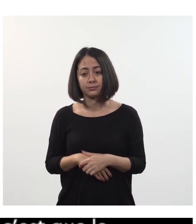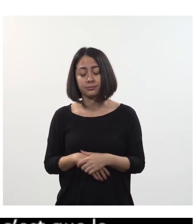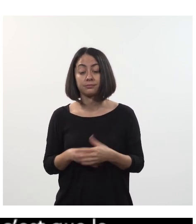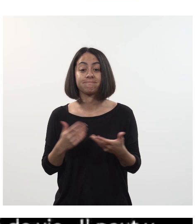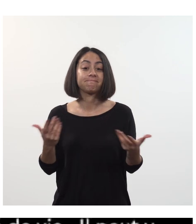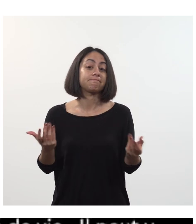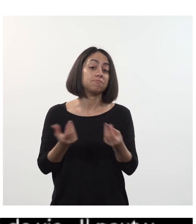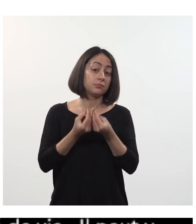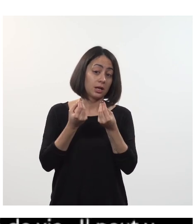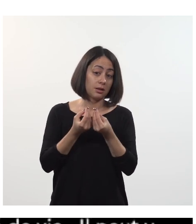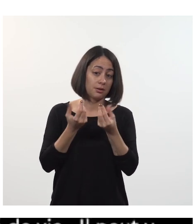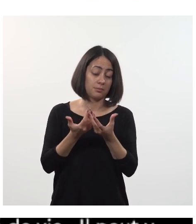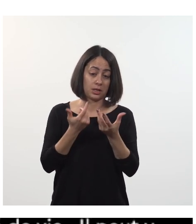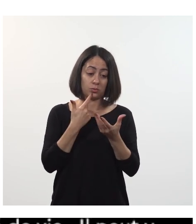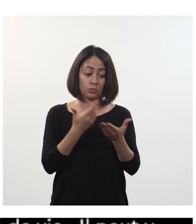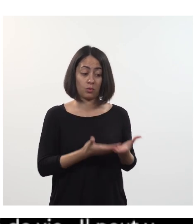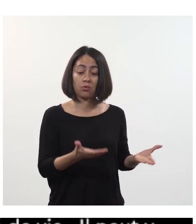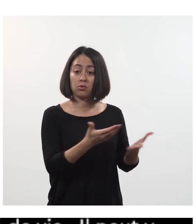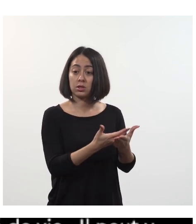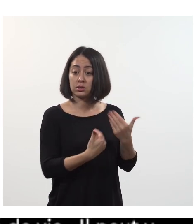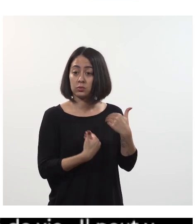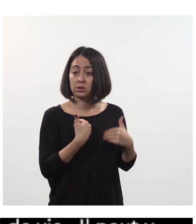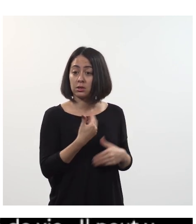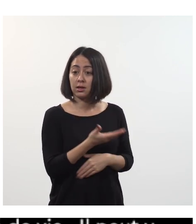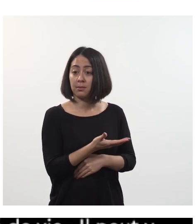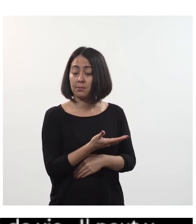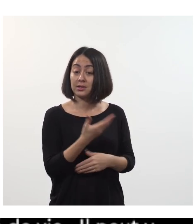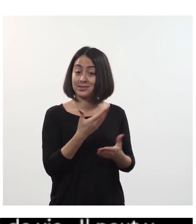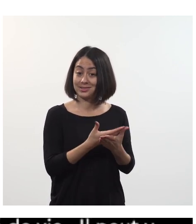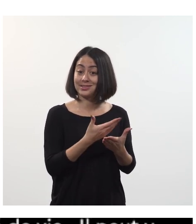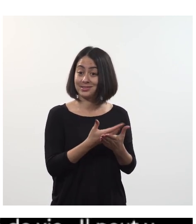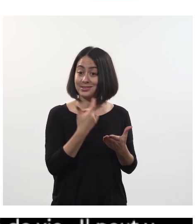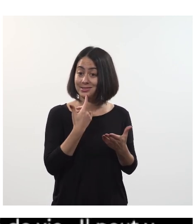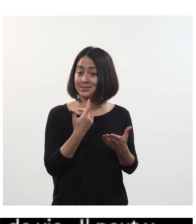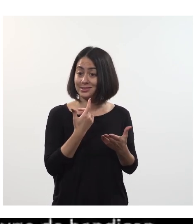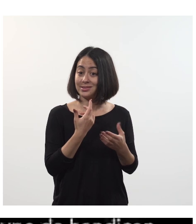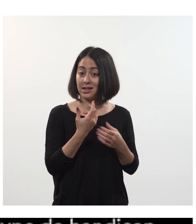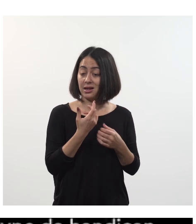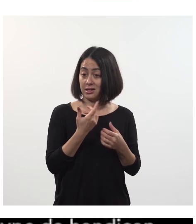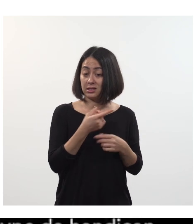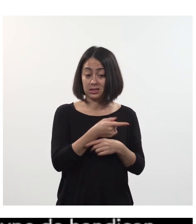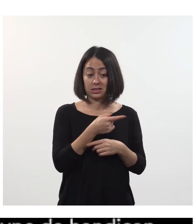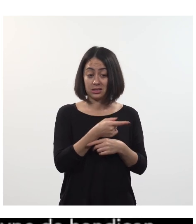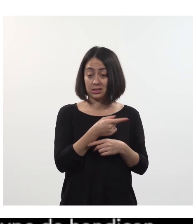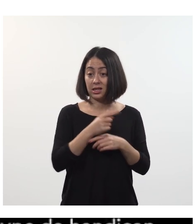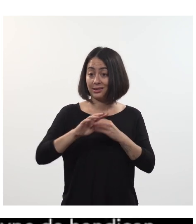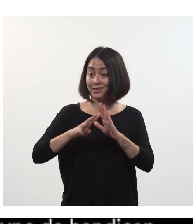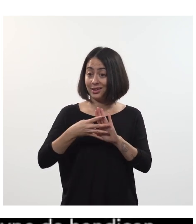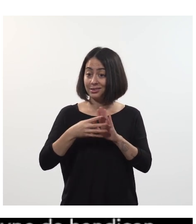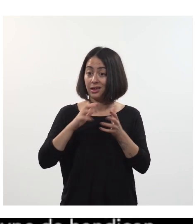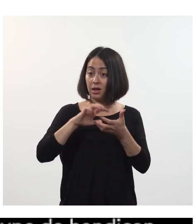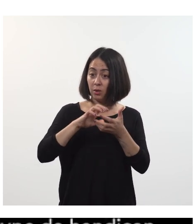Malheureusement, la situation de handicap, c'est un facteur de risque hein, d'augmentation de la morbimortalité, hein, donc des